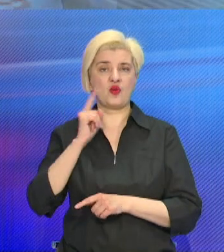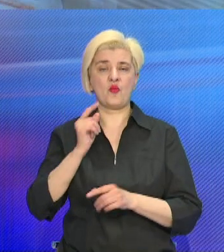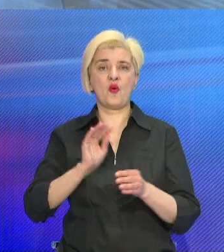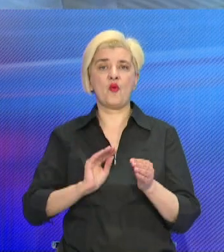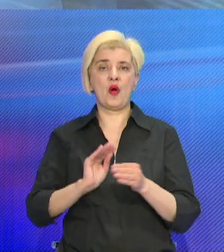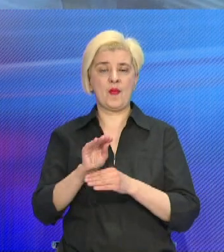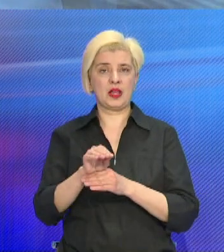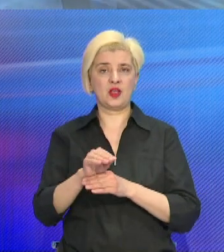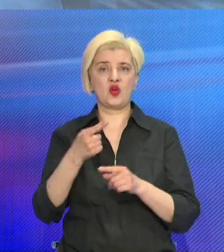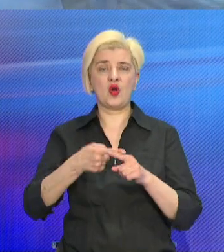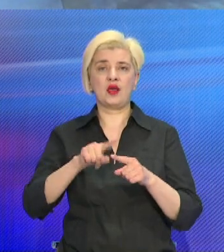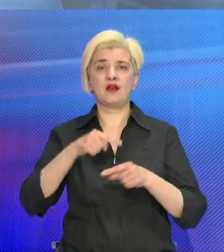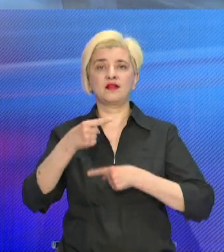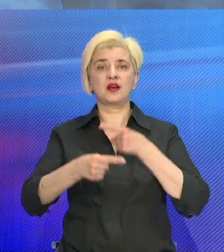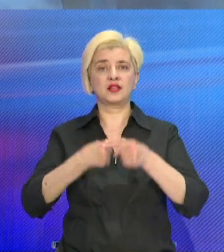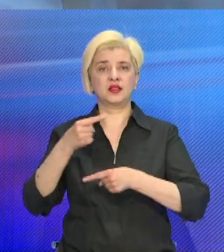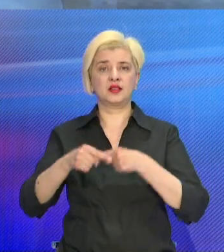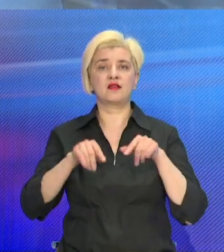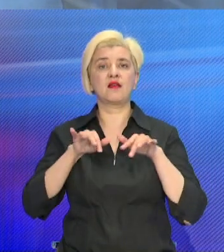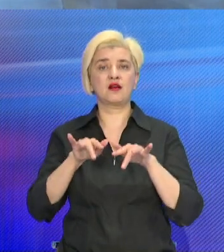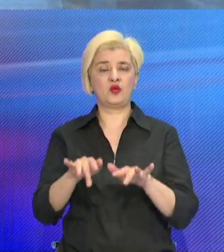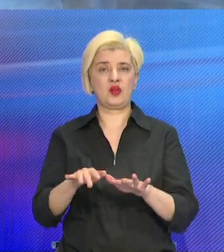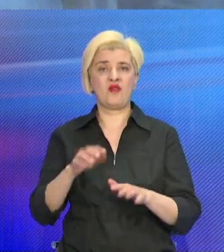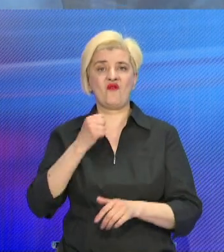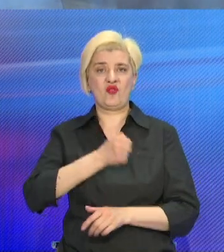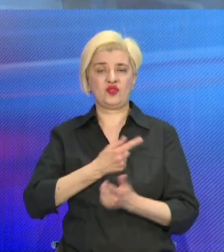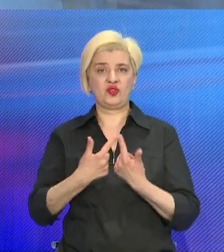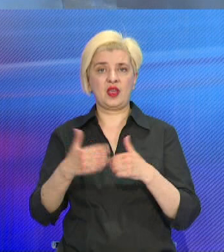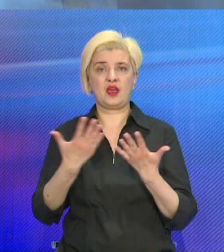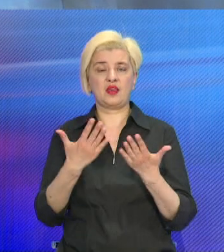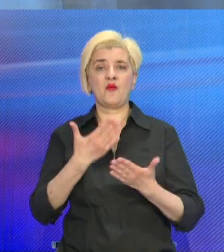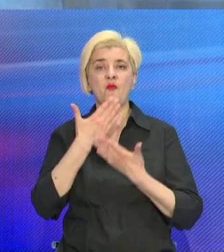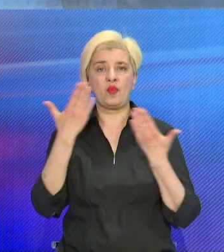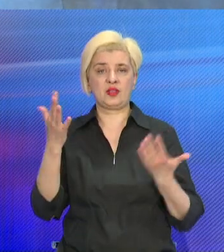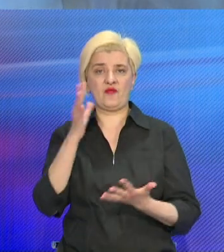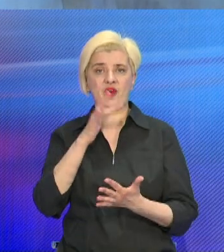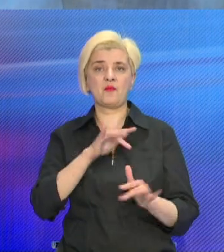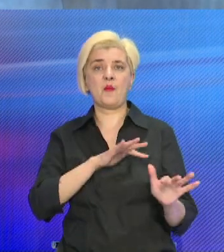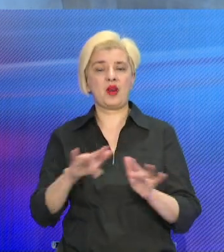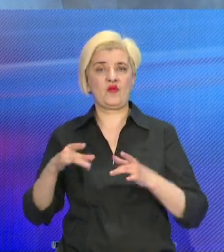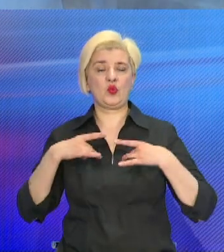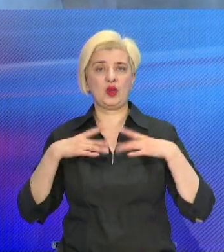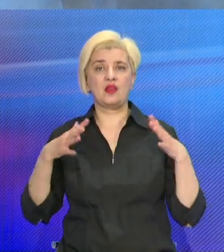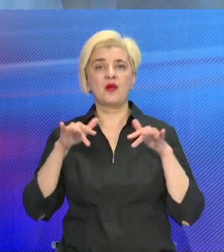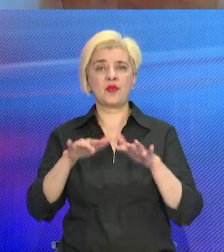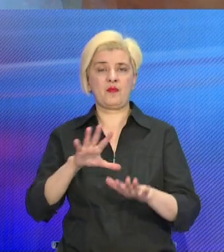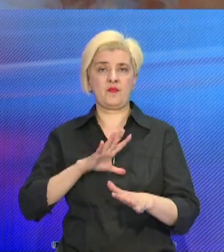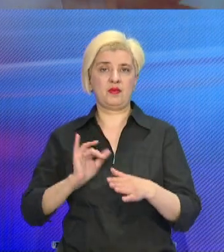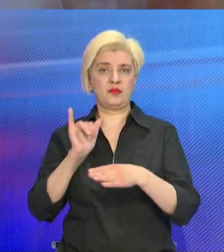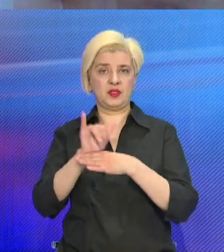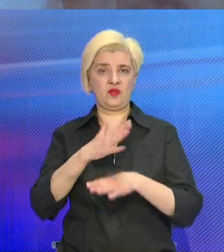традиционный ритуал у воинских частях, який у апошние годы проводится урочисто. На мероприемстве побывала наша здымочная